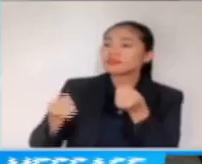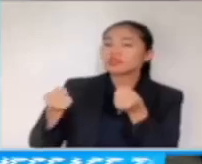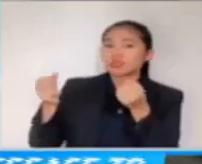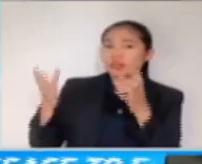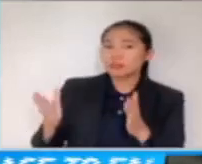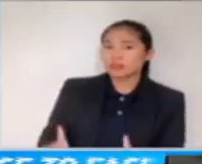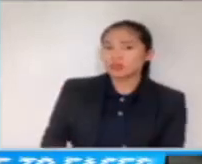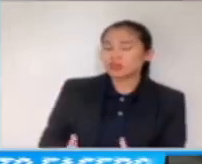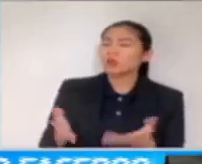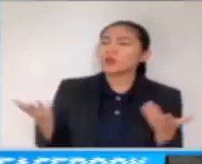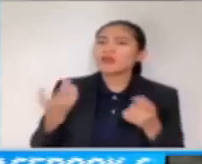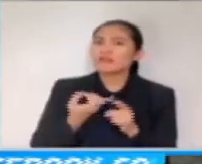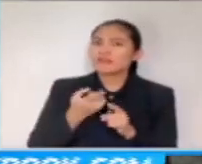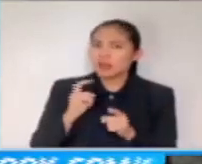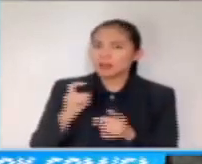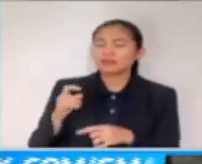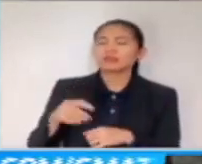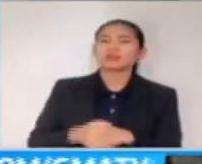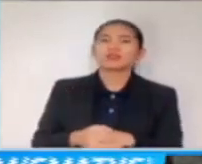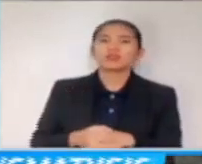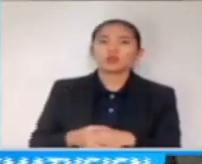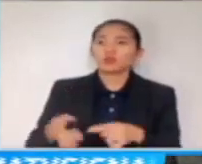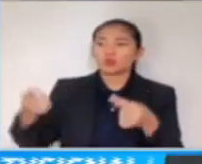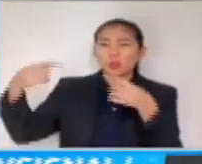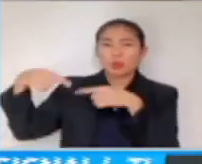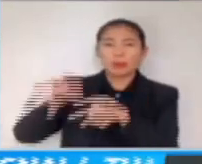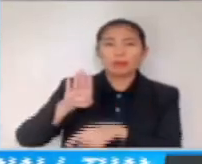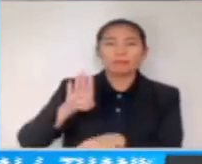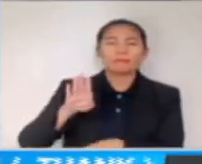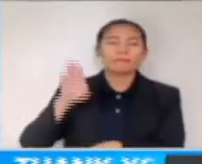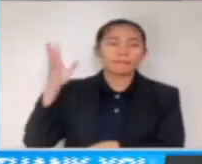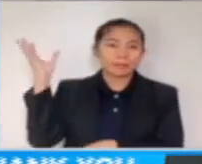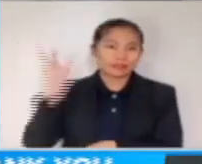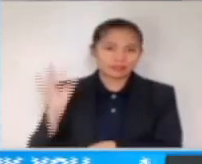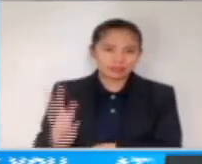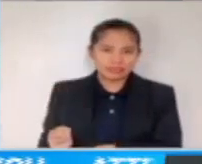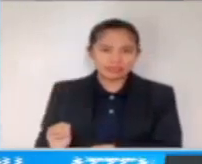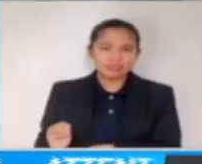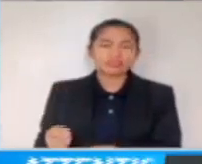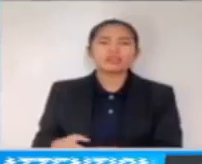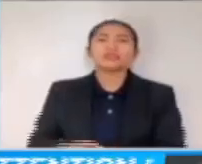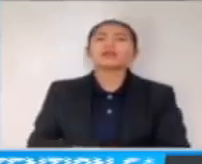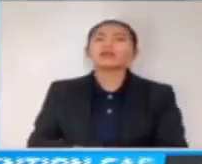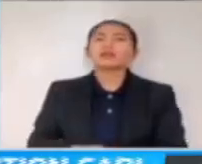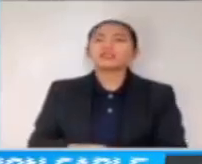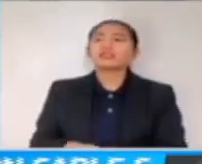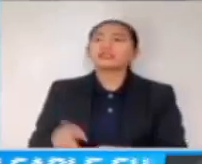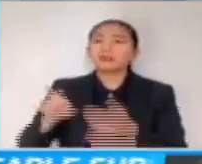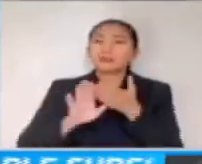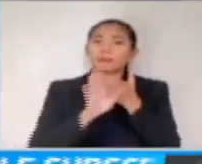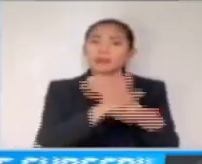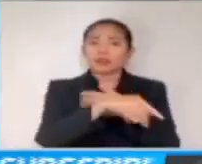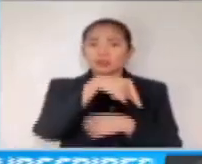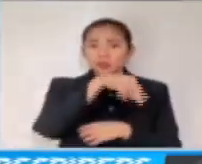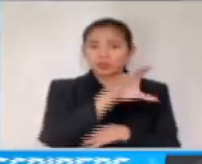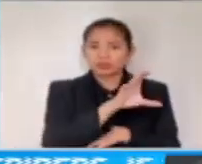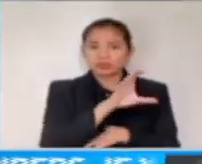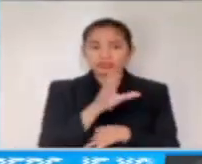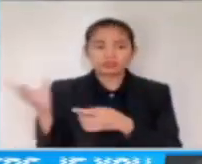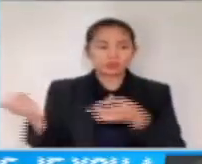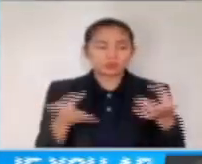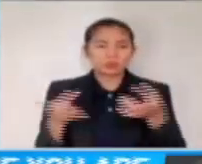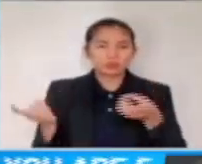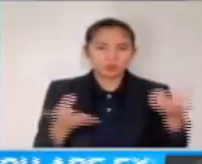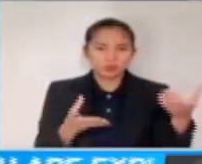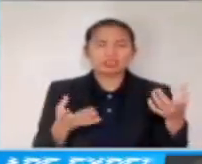ng Batangas para magkakapital. Pabalik na sila ng Quezon City para mag-deliver ng maganap naman ang